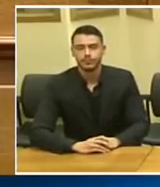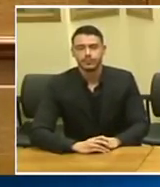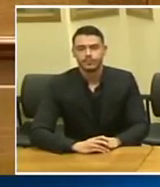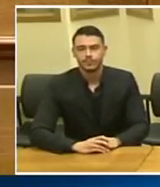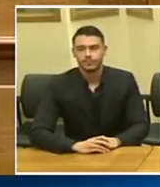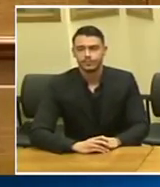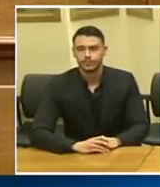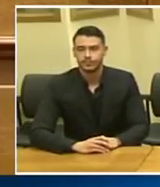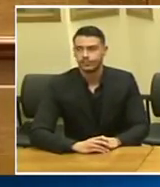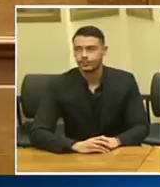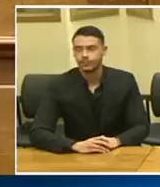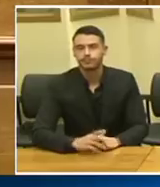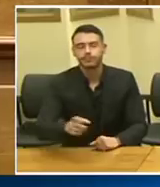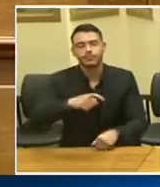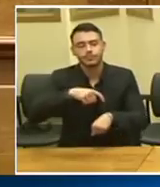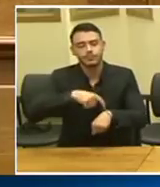Στο σημερινό συλλαλητήριο...